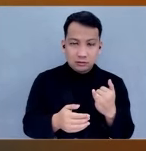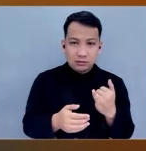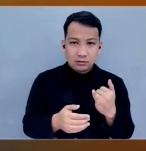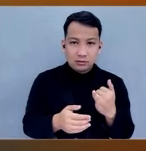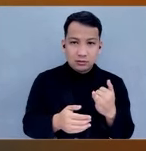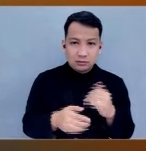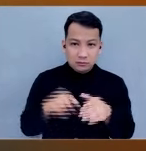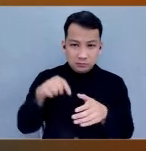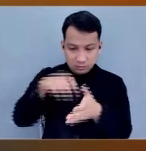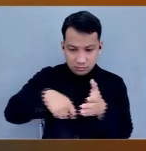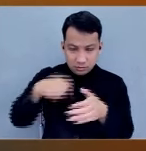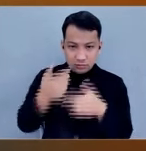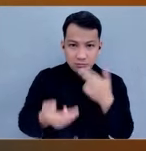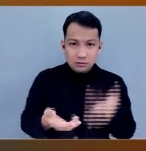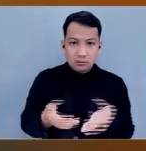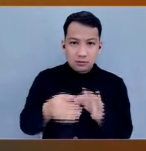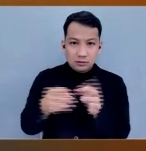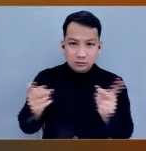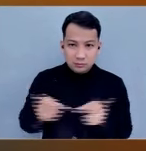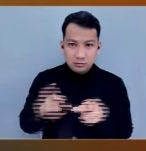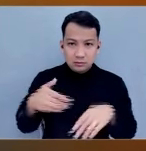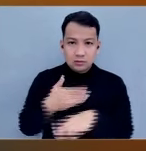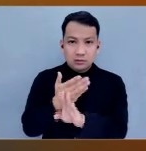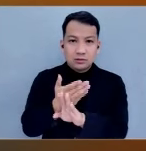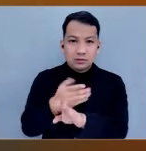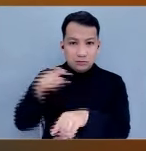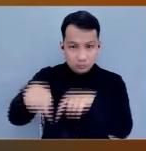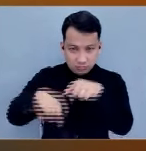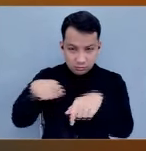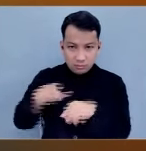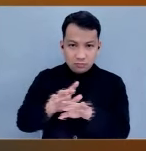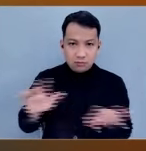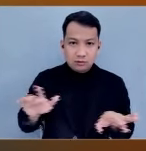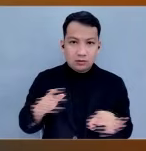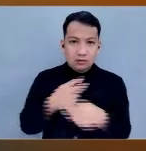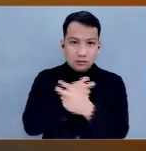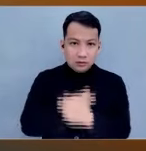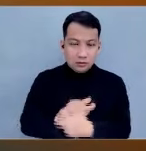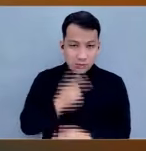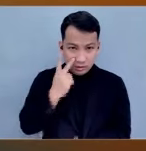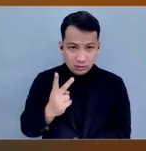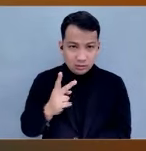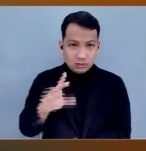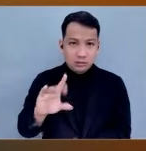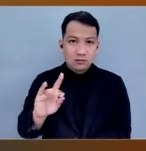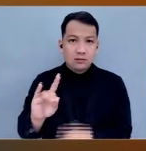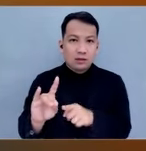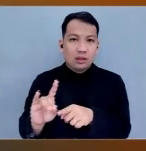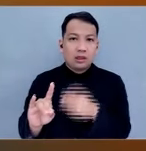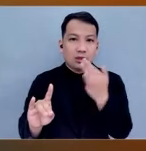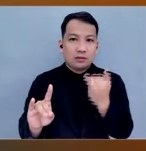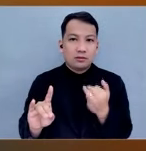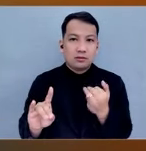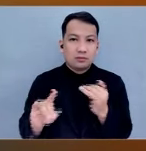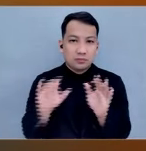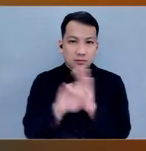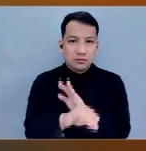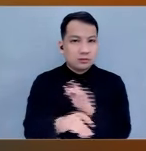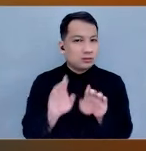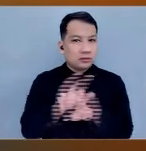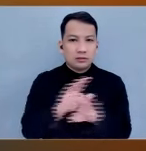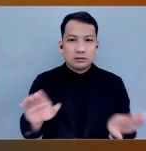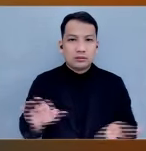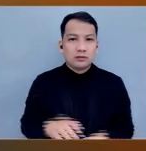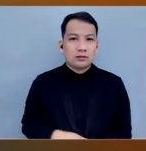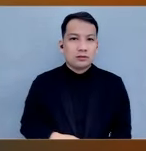na bangkay doon sa isang lugar ng Davao, ng Inukay, e buto lang ng asong nakuha. Kapag ang kaso ay kriminal, hindi po pwedeng